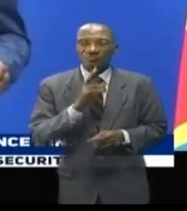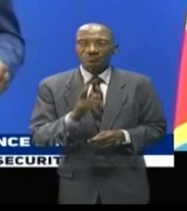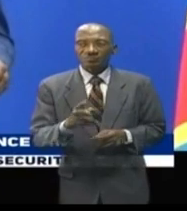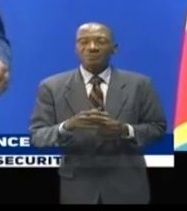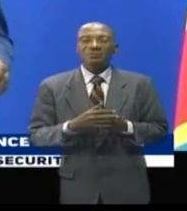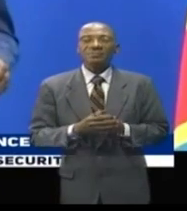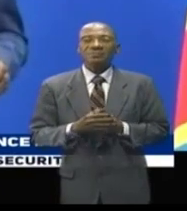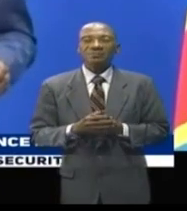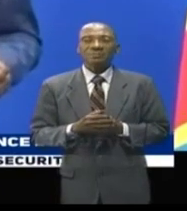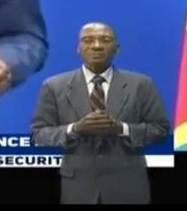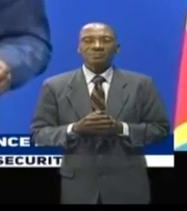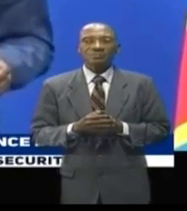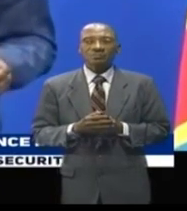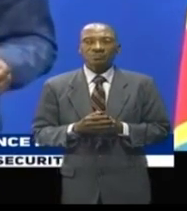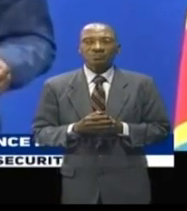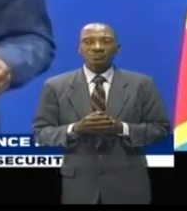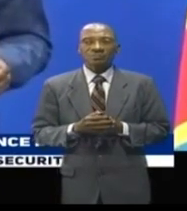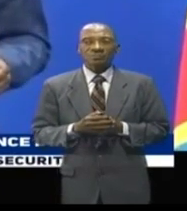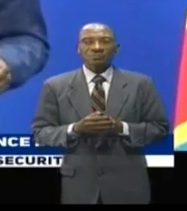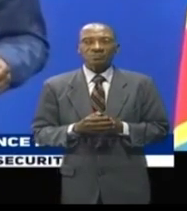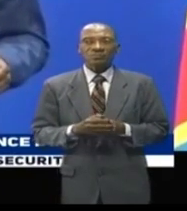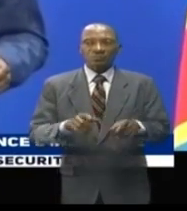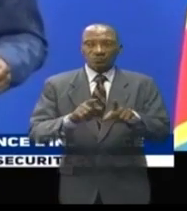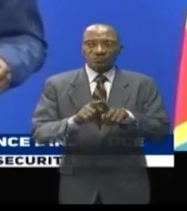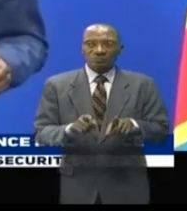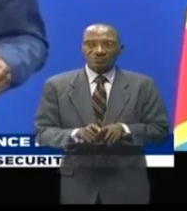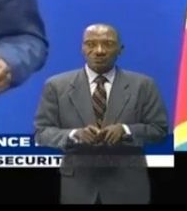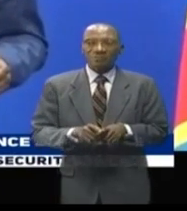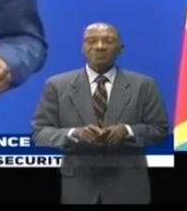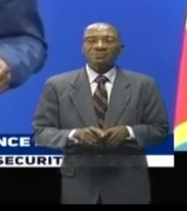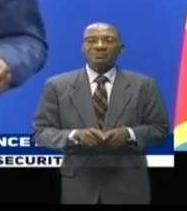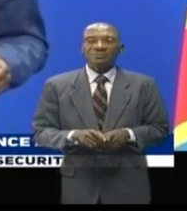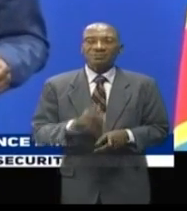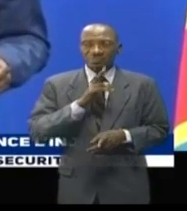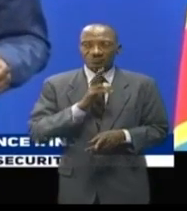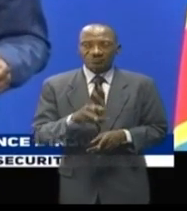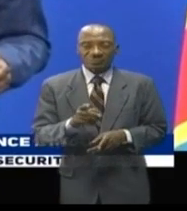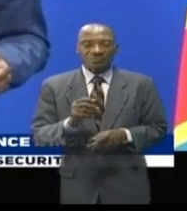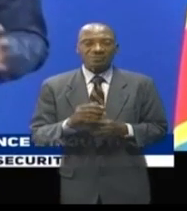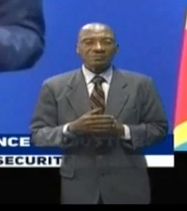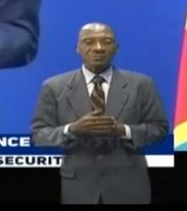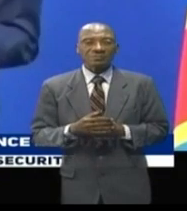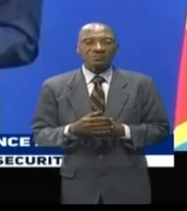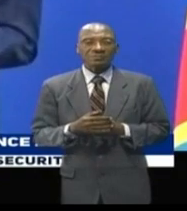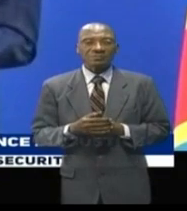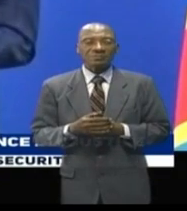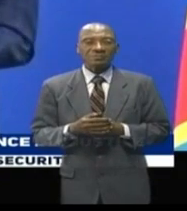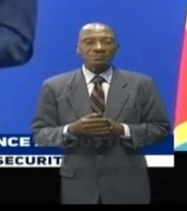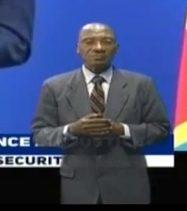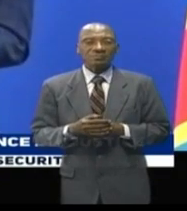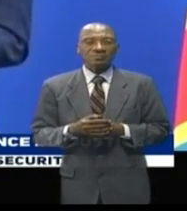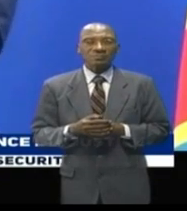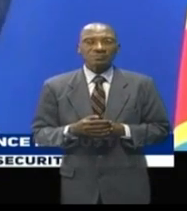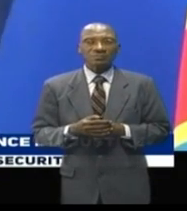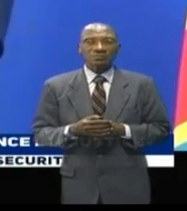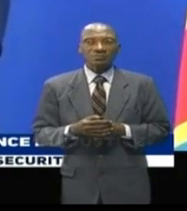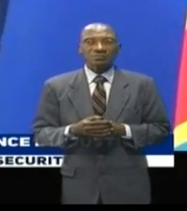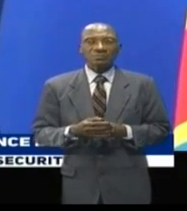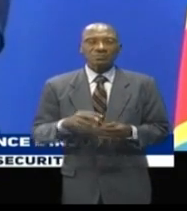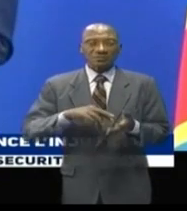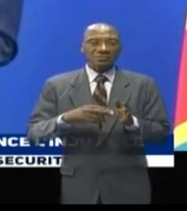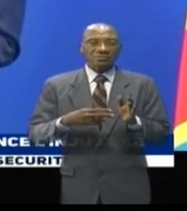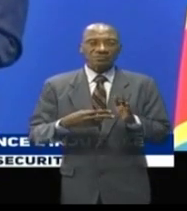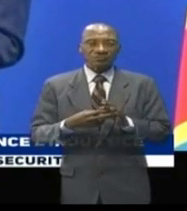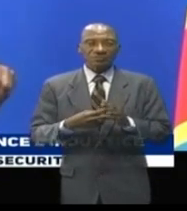psychologique mais aussi c'est une injustice flagrante qui constitue pour nous congolais un soutien